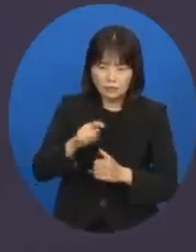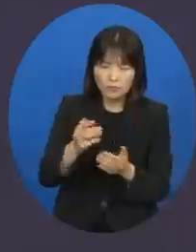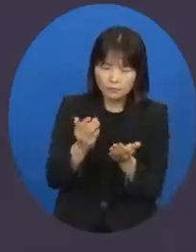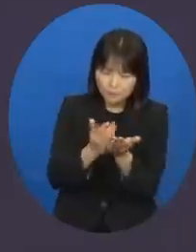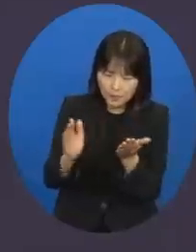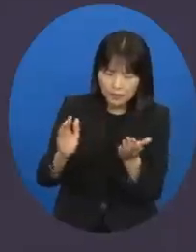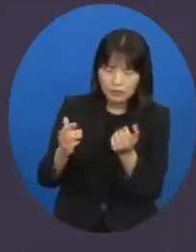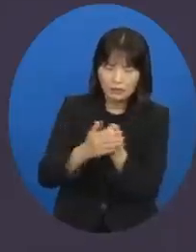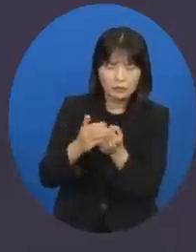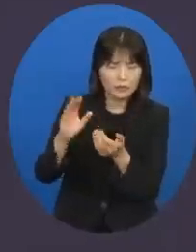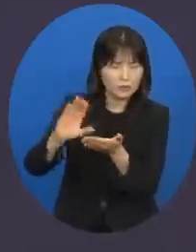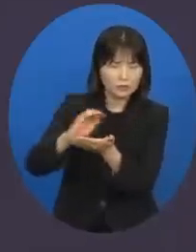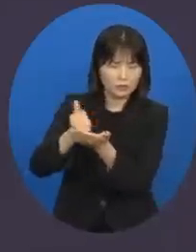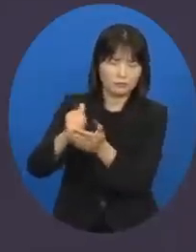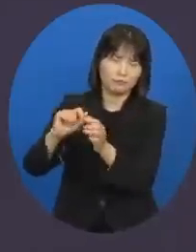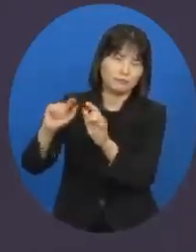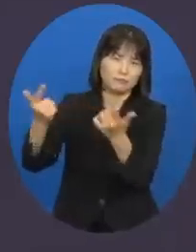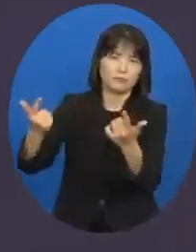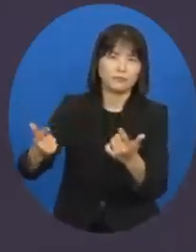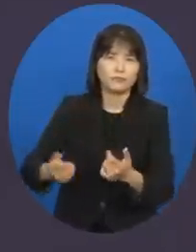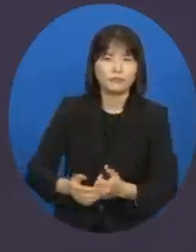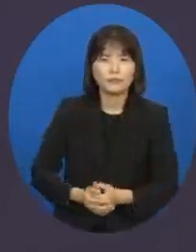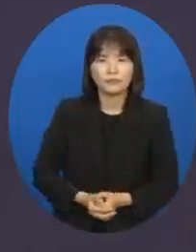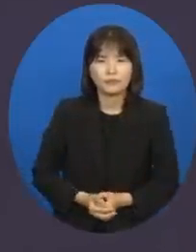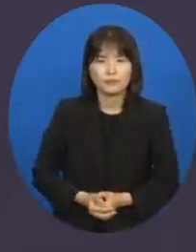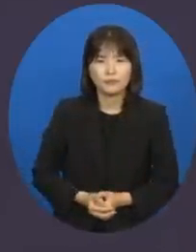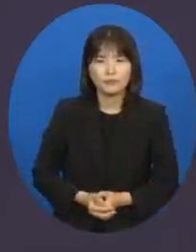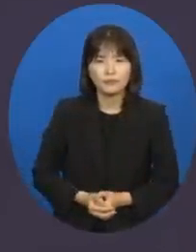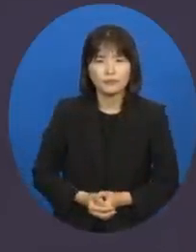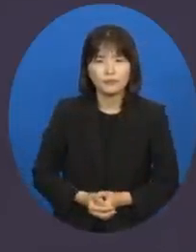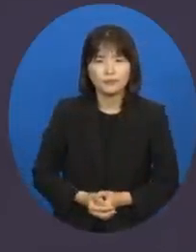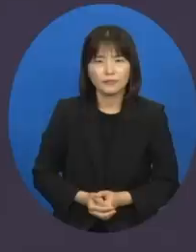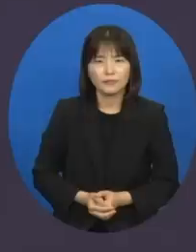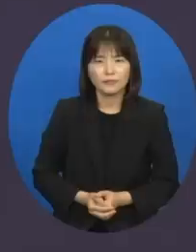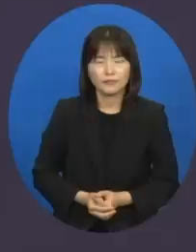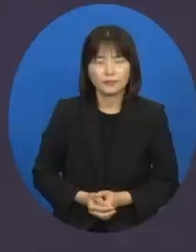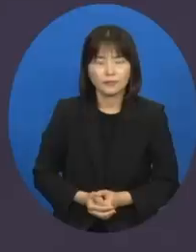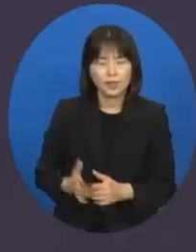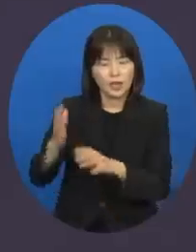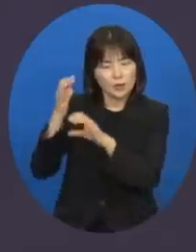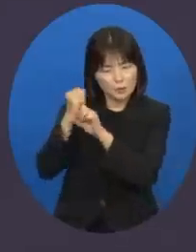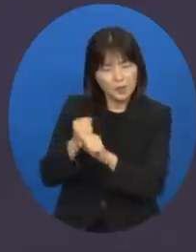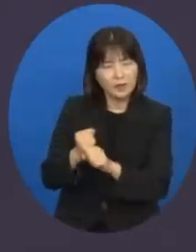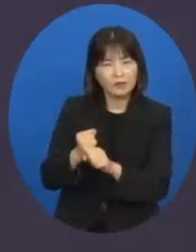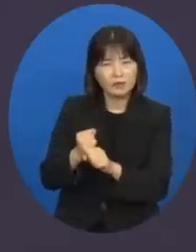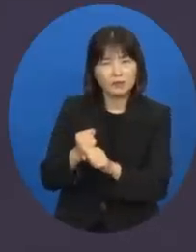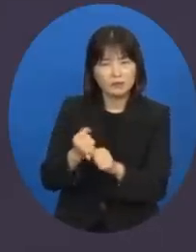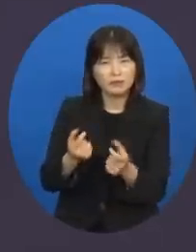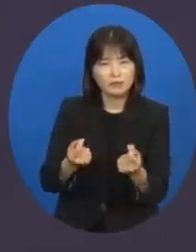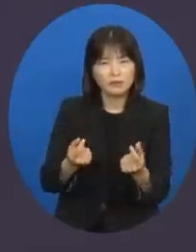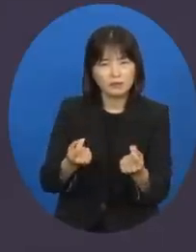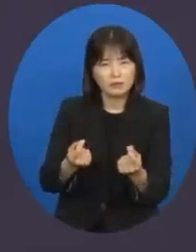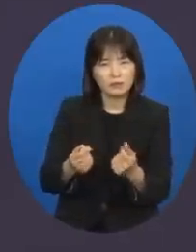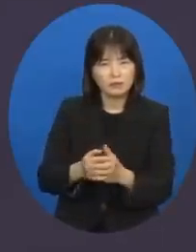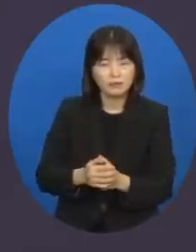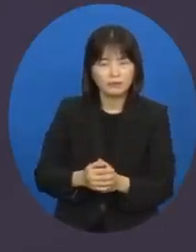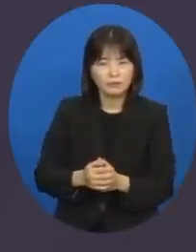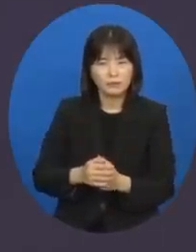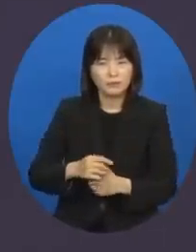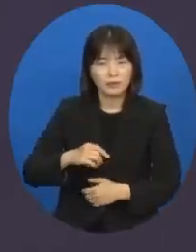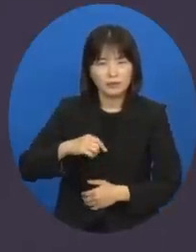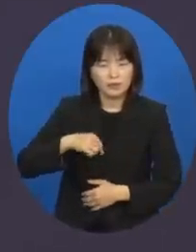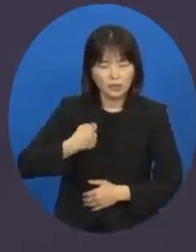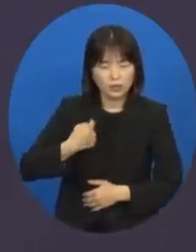사람 그리스도 아니라 이거예요. 그것 때문에 그렇습니다. 일종의 편견이죠. 자기 상자에 갇혀 있었기